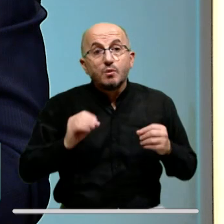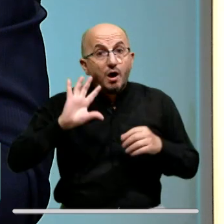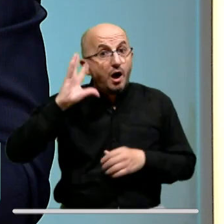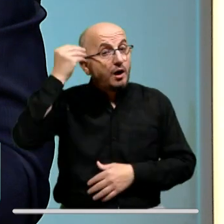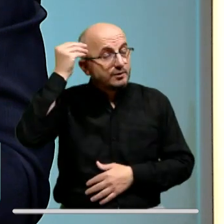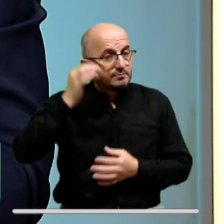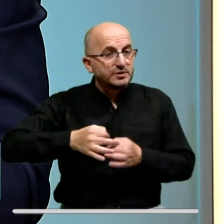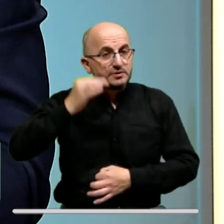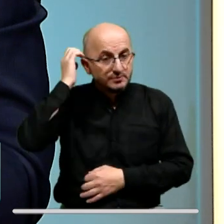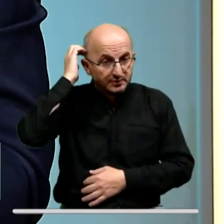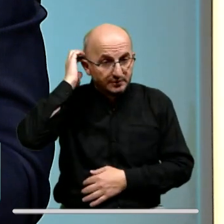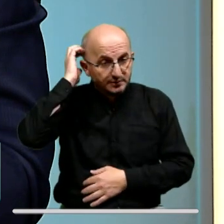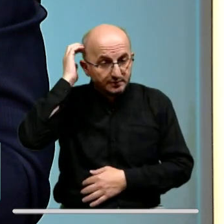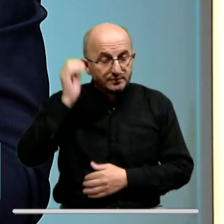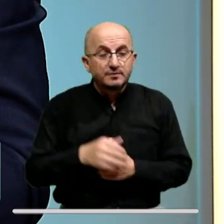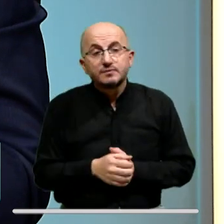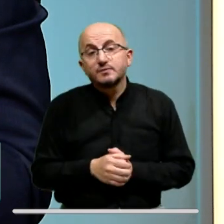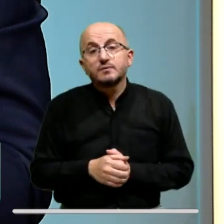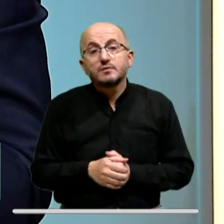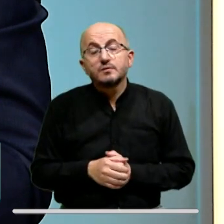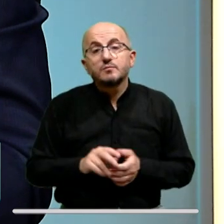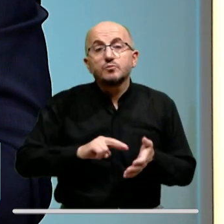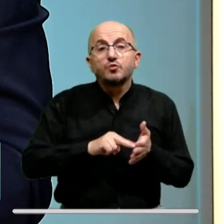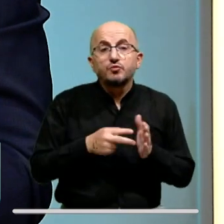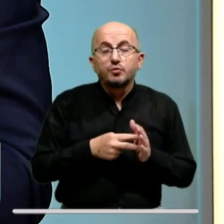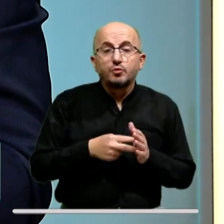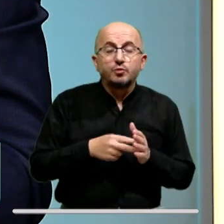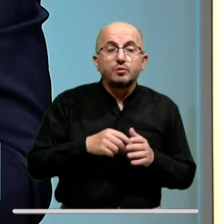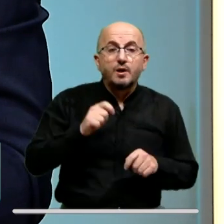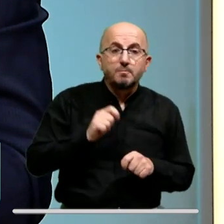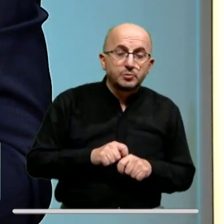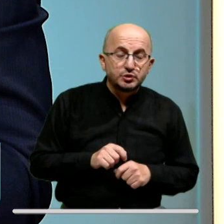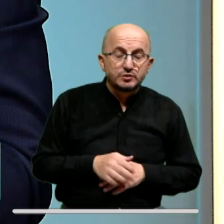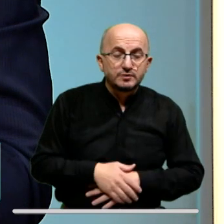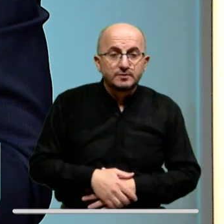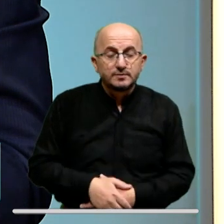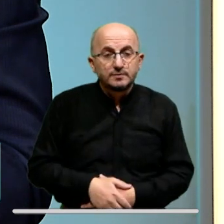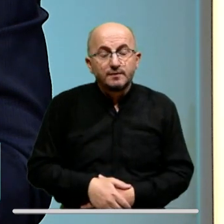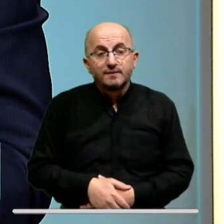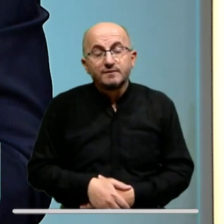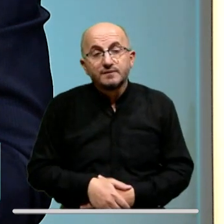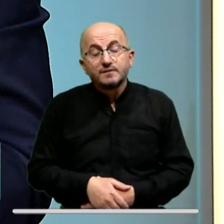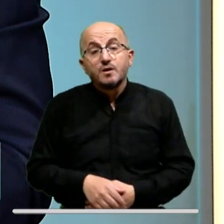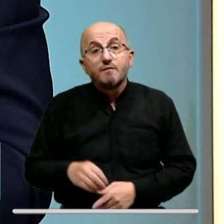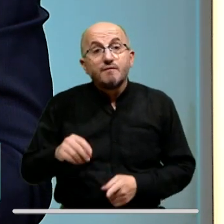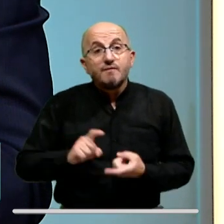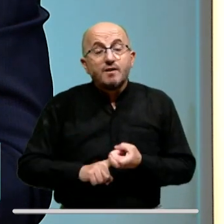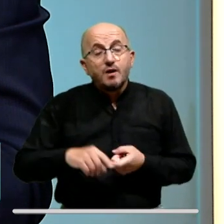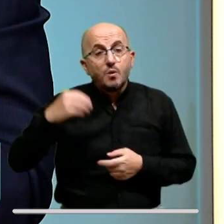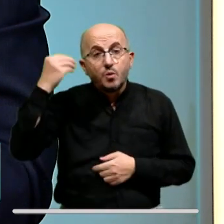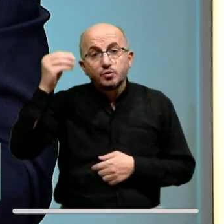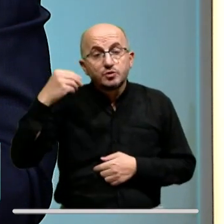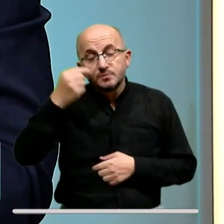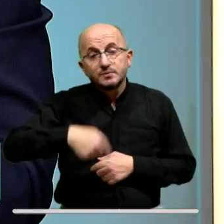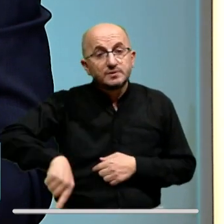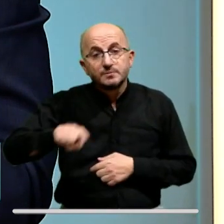bir zattı. Yani çok müftülük de yapmış, il müftülüğü de yapmıştı. Ve hocamız,